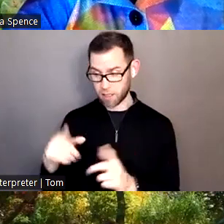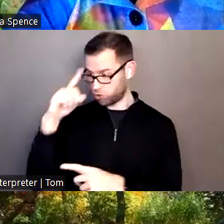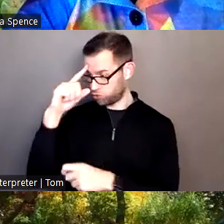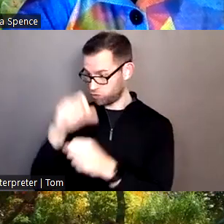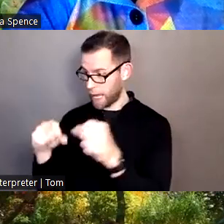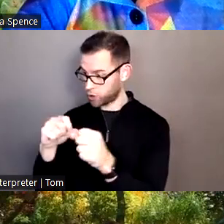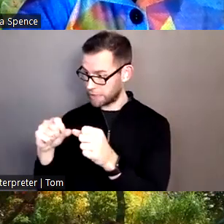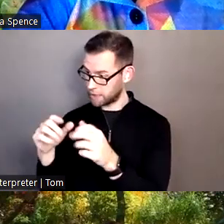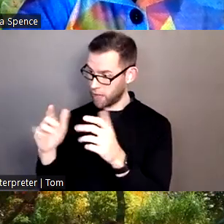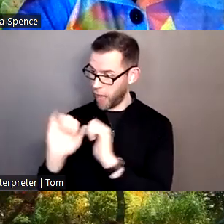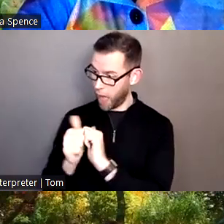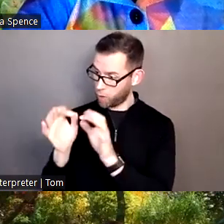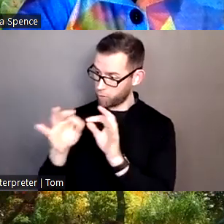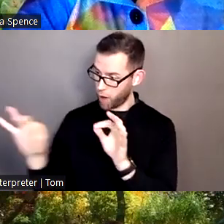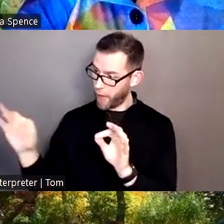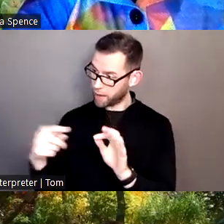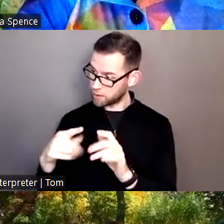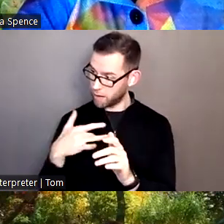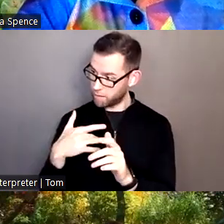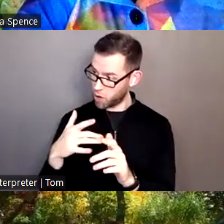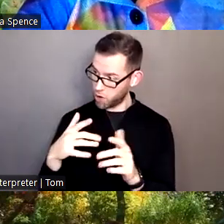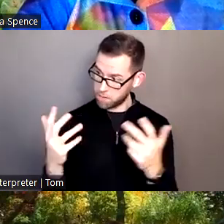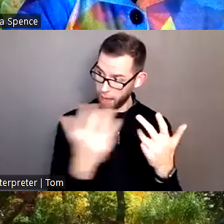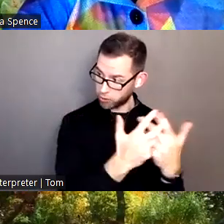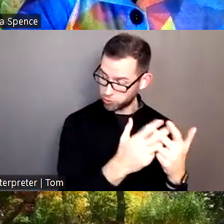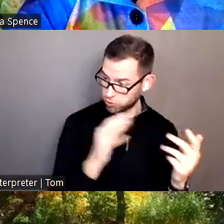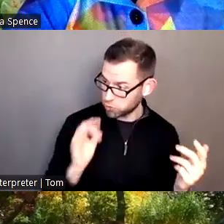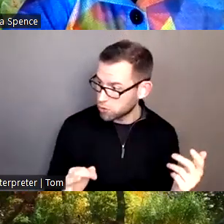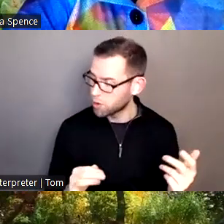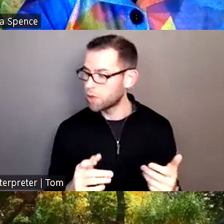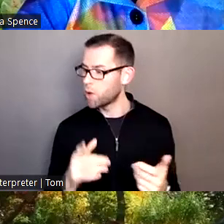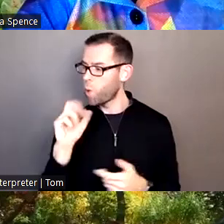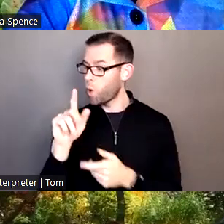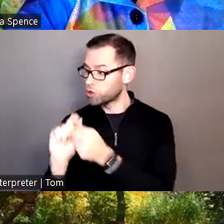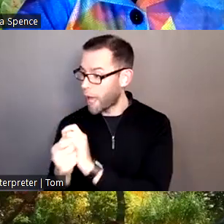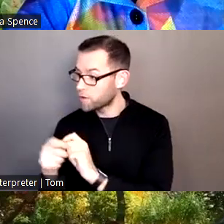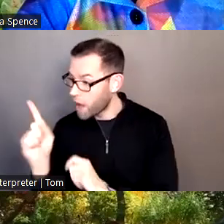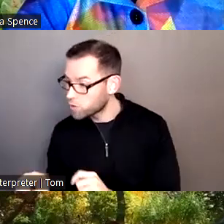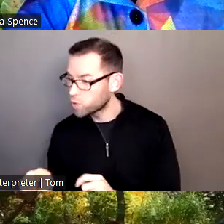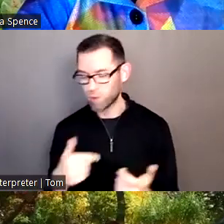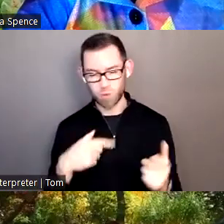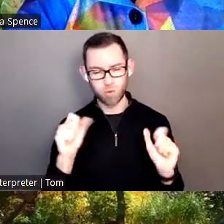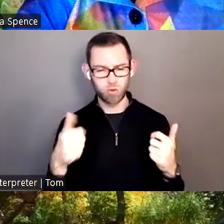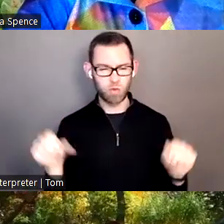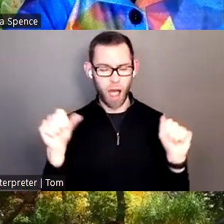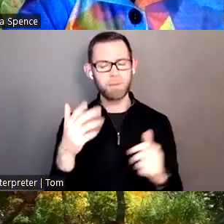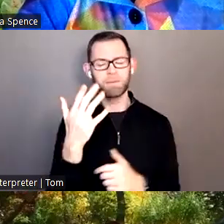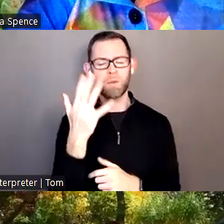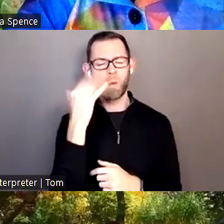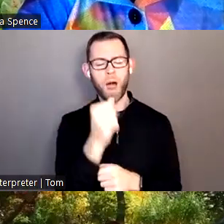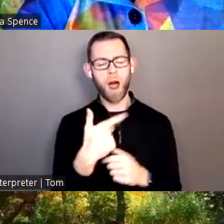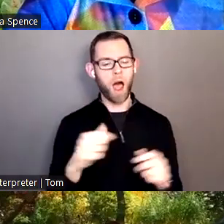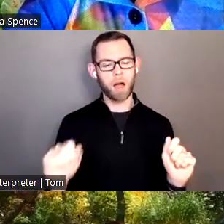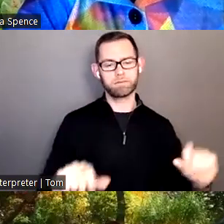bien That est-ce que might nous be one devons way in which changer? we could go about Nous this. pensons si en façon nous devons continuer I avec can ça. share that document, maybe Bon, everyone partager le